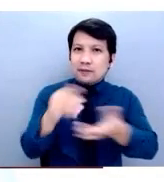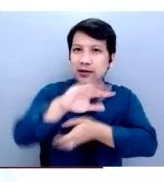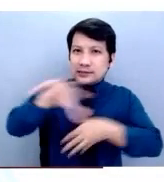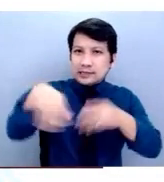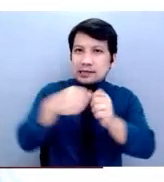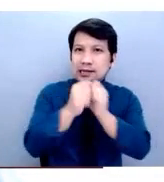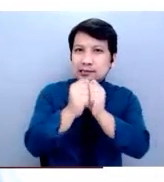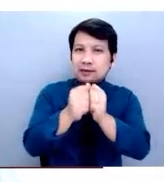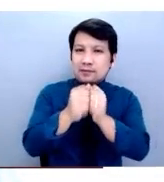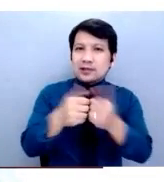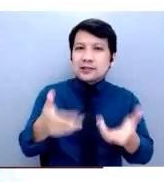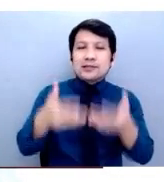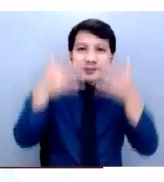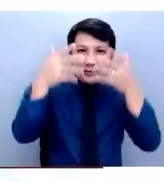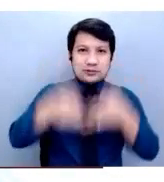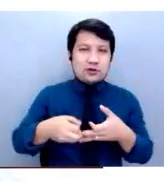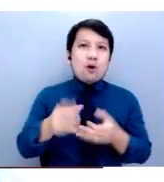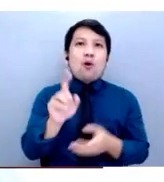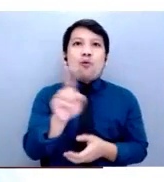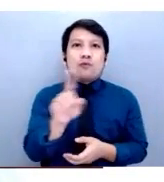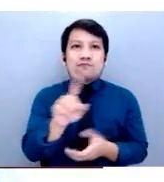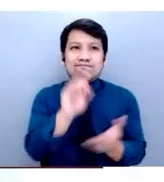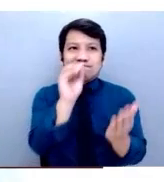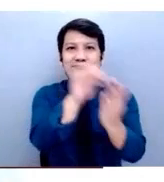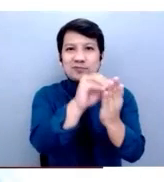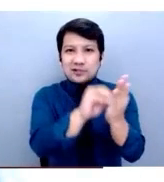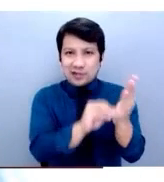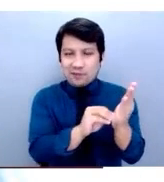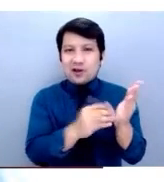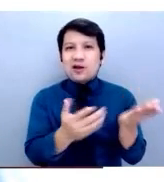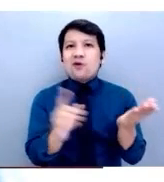ng decision kung ano yung implication. Dahil